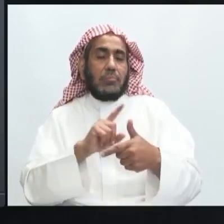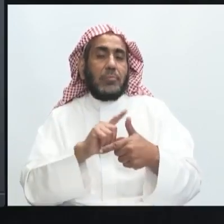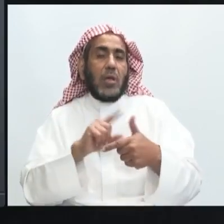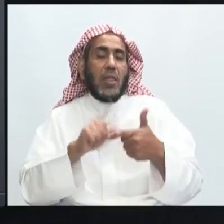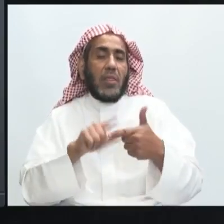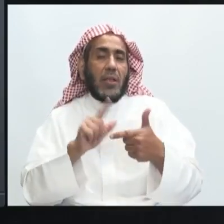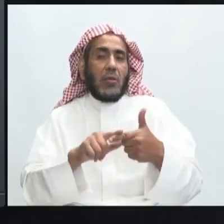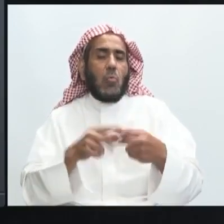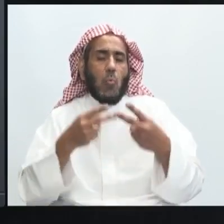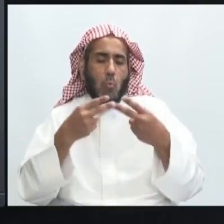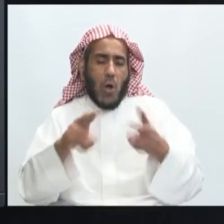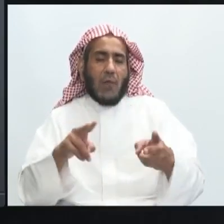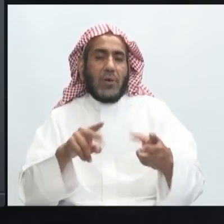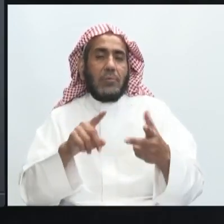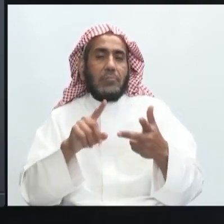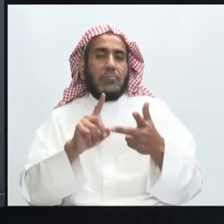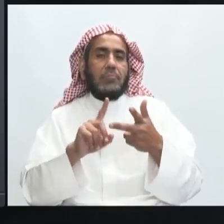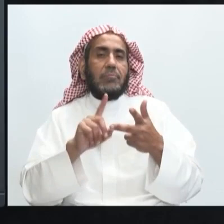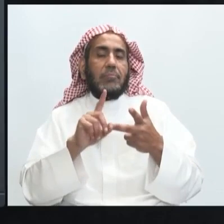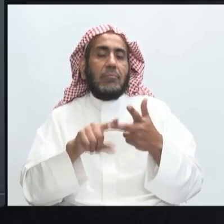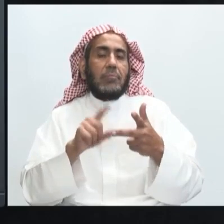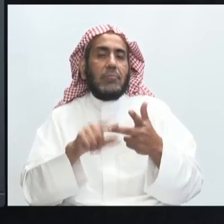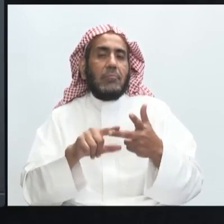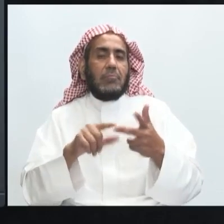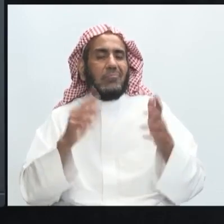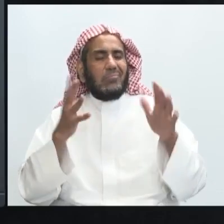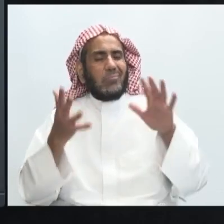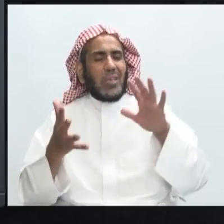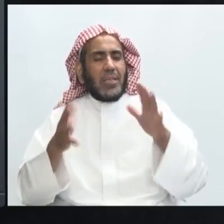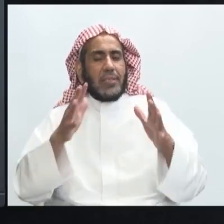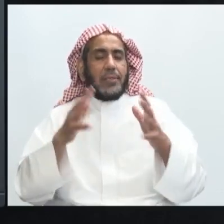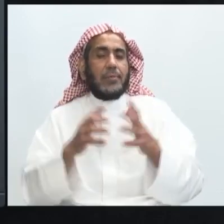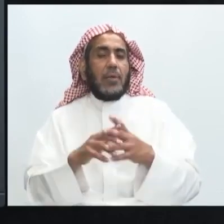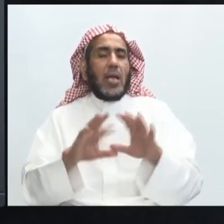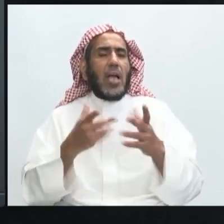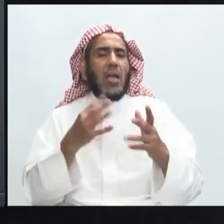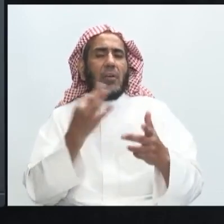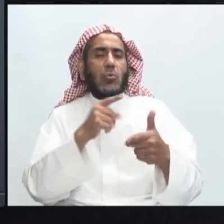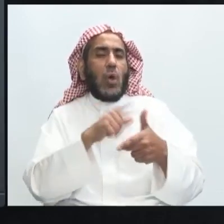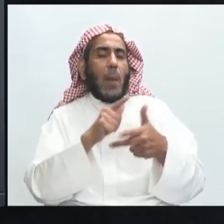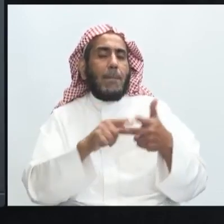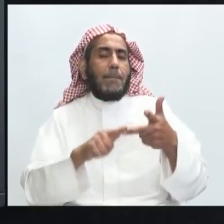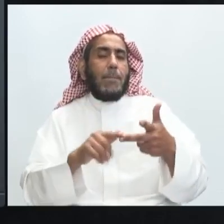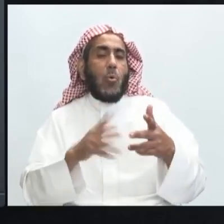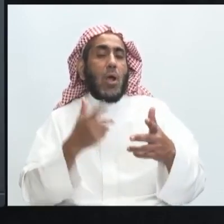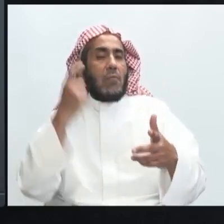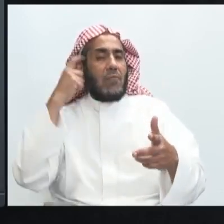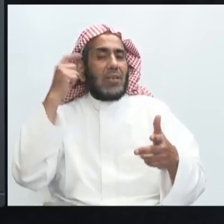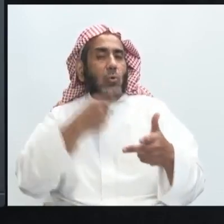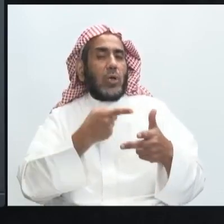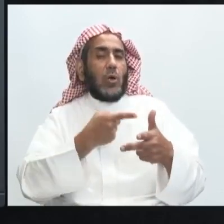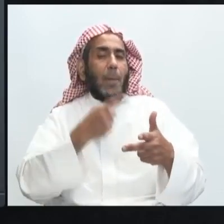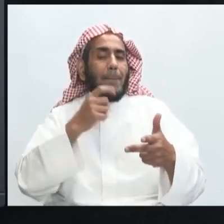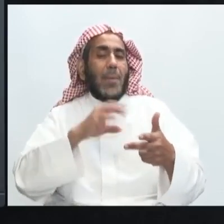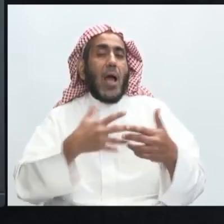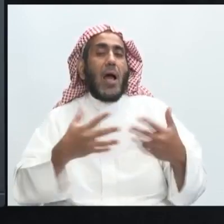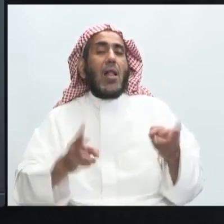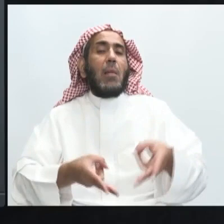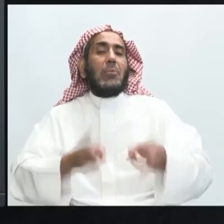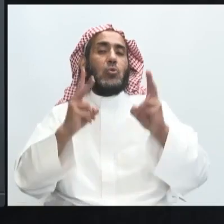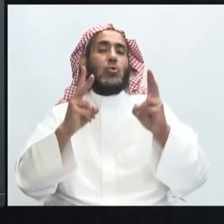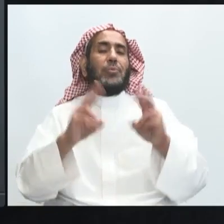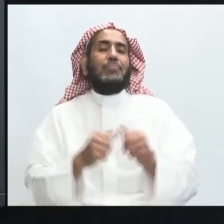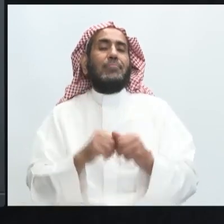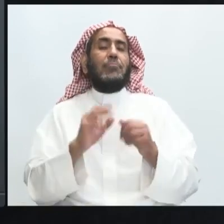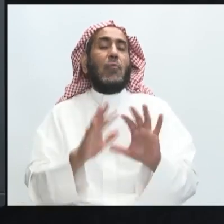والثاني يوافق والثالث متردد كيف تخاطب ذلك وكيف تقنعهم بهذا المشروع